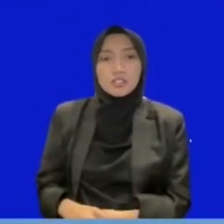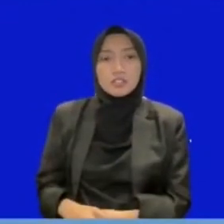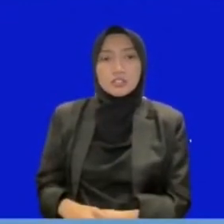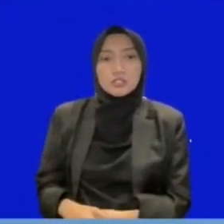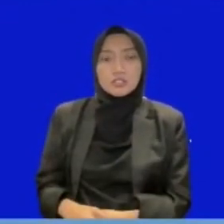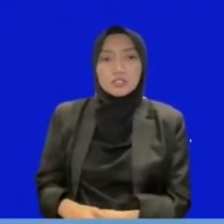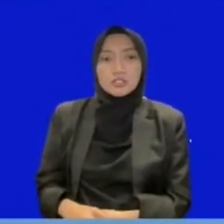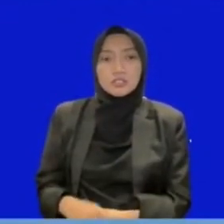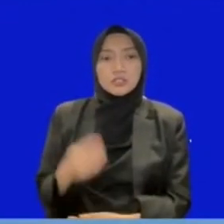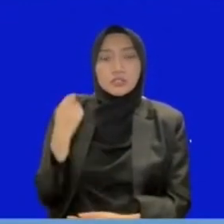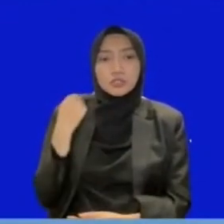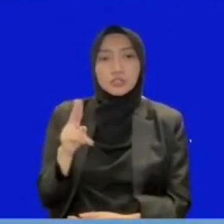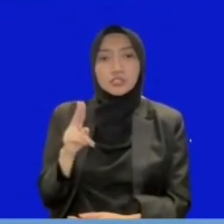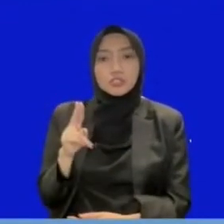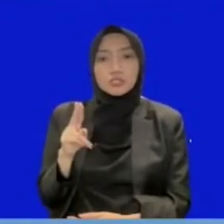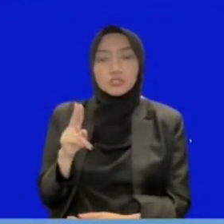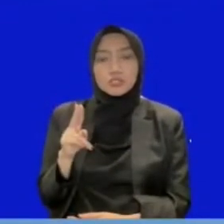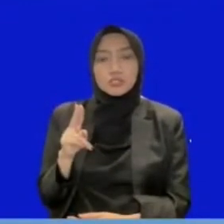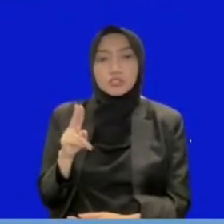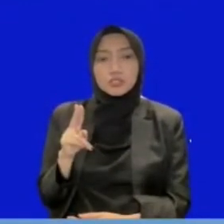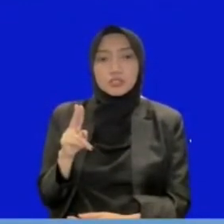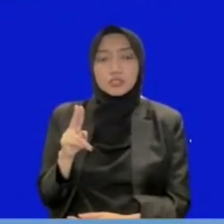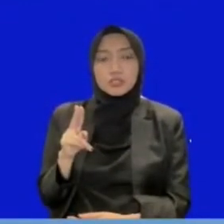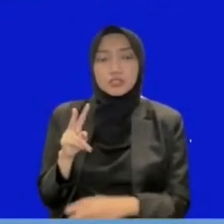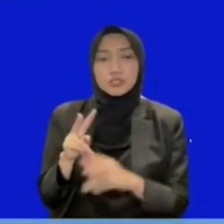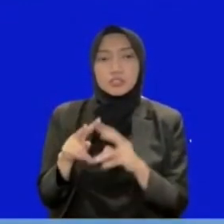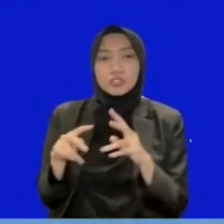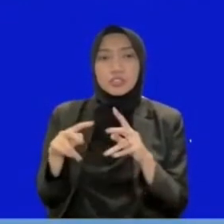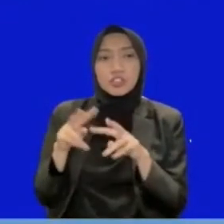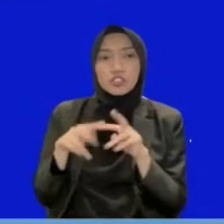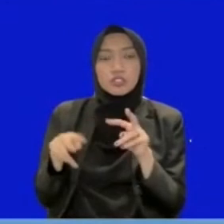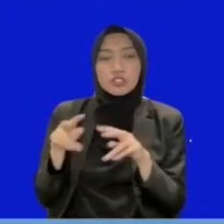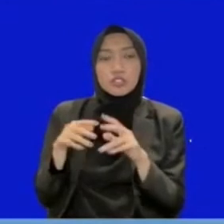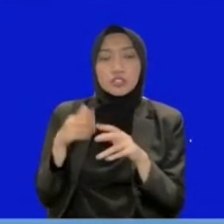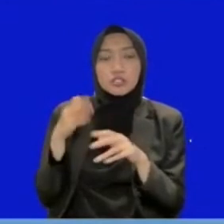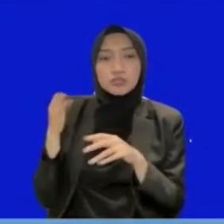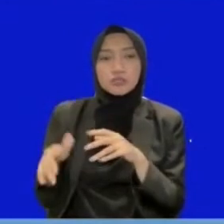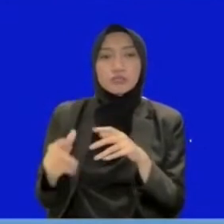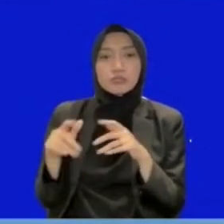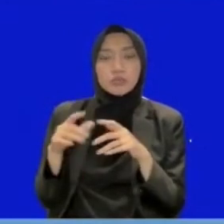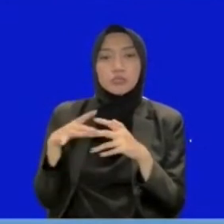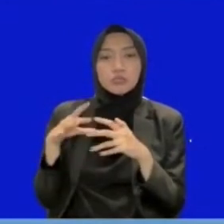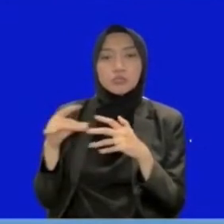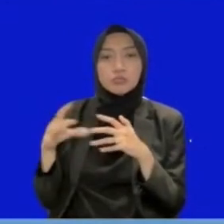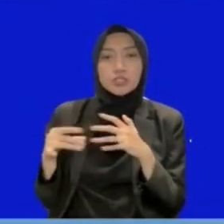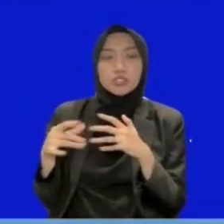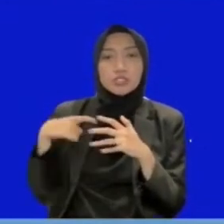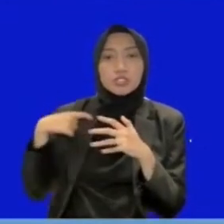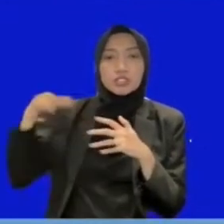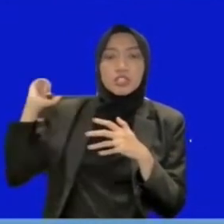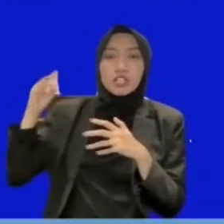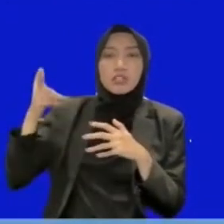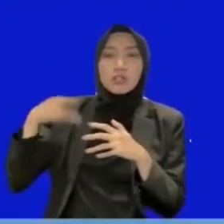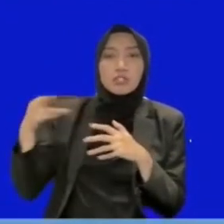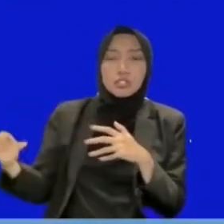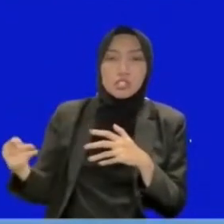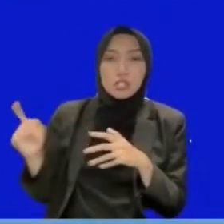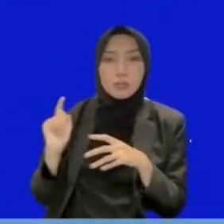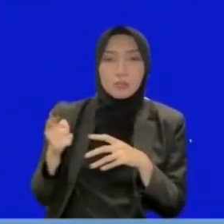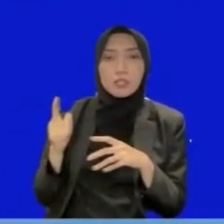sebagai alternatif untuk site sustainable conservation, kemudian mewujudkan Sangiran sebagai pusat prasejarah Indonesia.